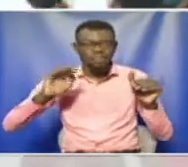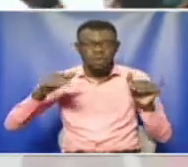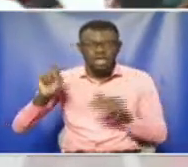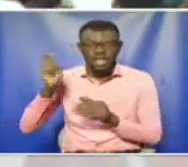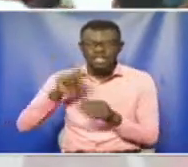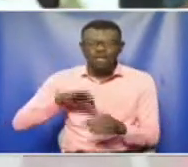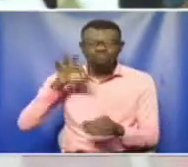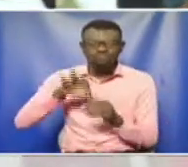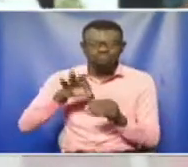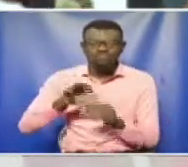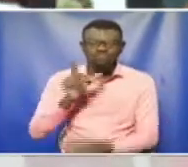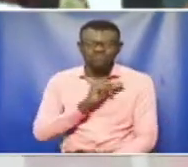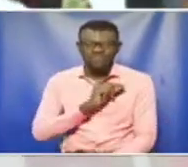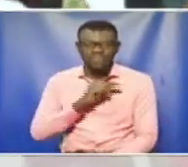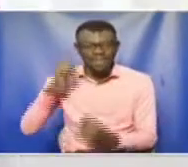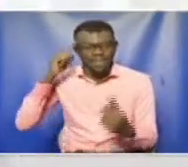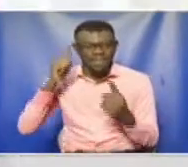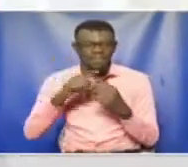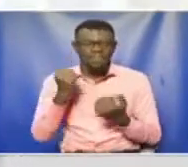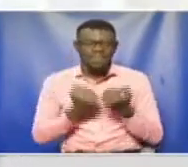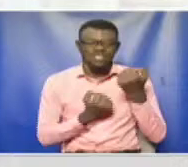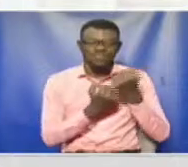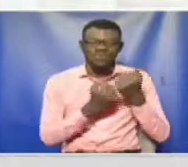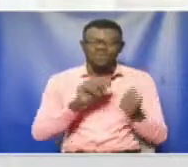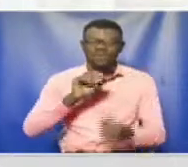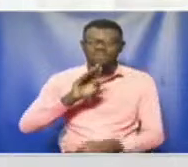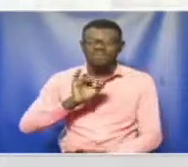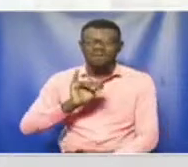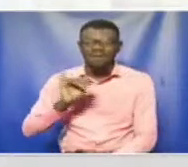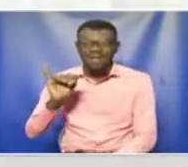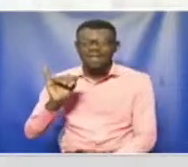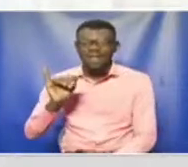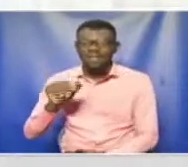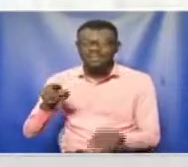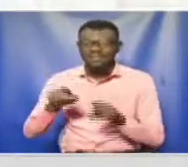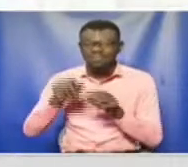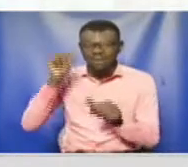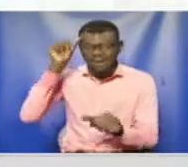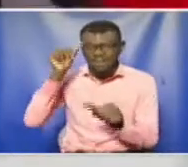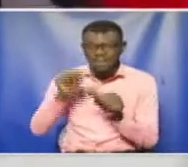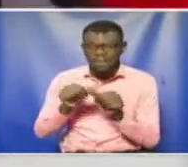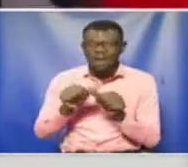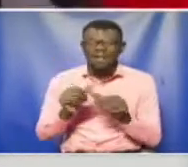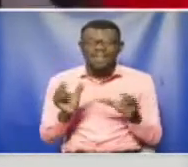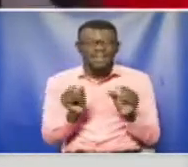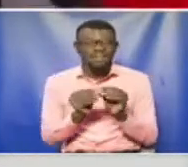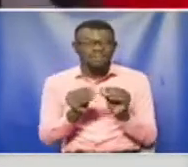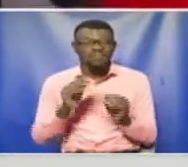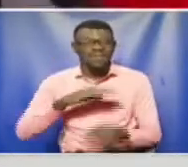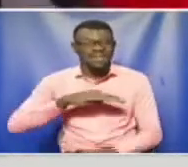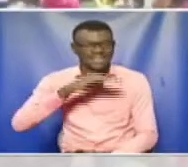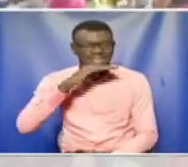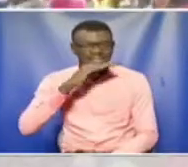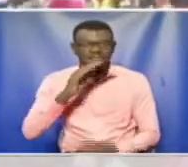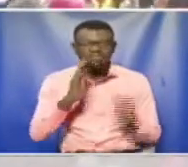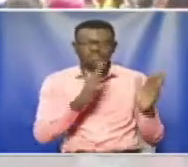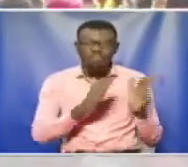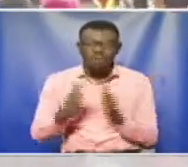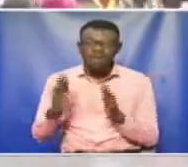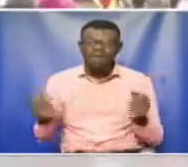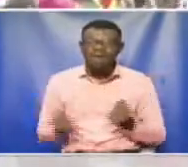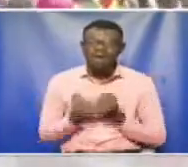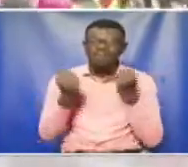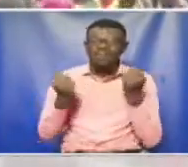yalipiga kura kuunga mkono mswada wa BBI. Ikumbukwe kwamba mkutano huo wa Sagana utafanyika siku chache